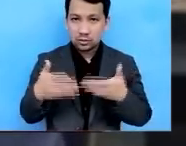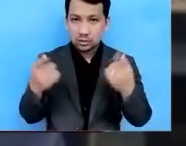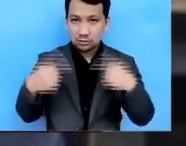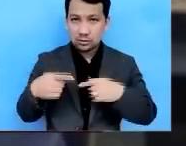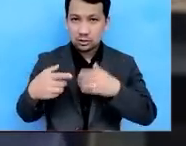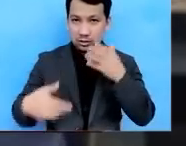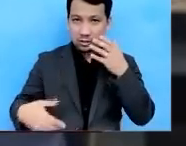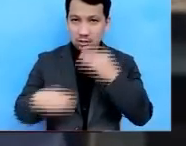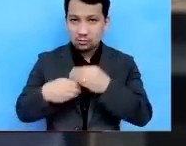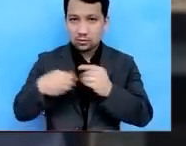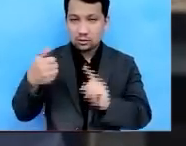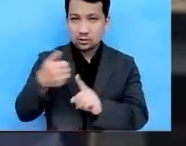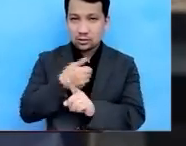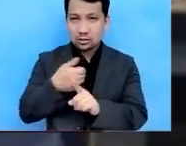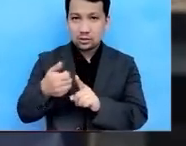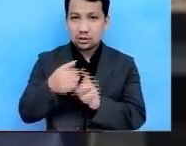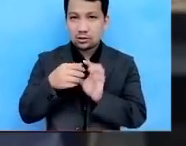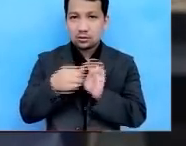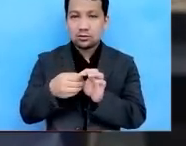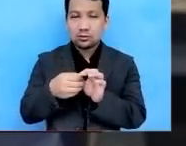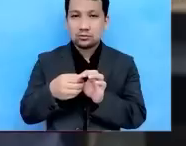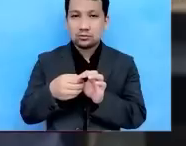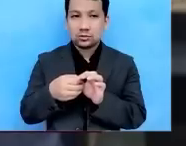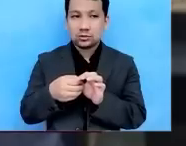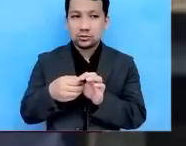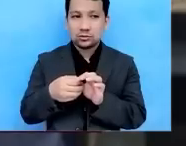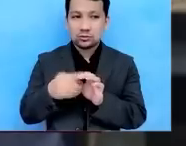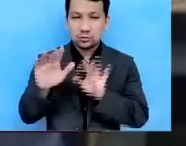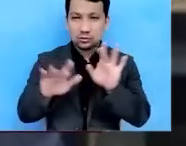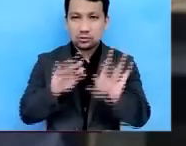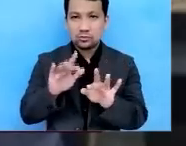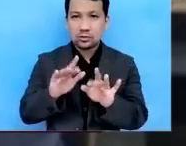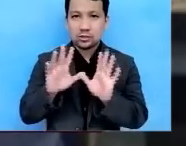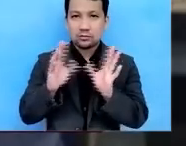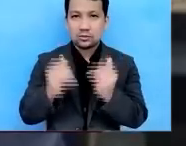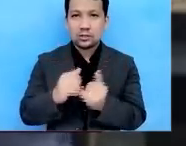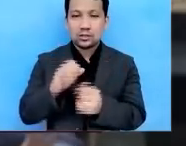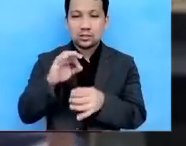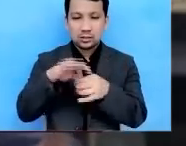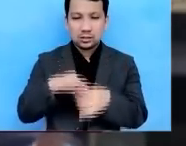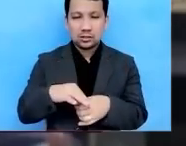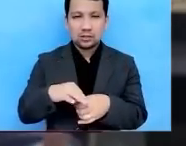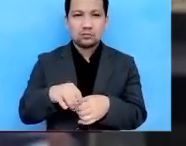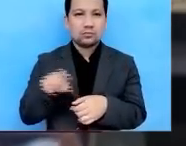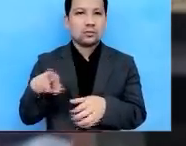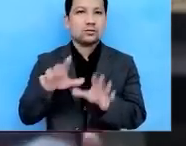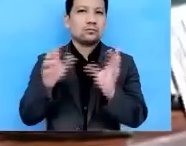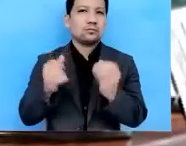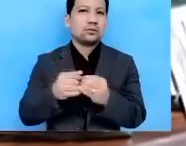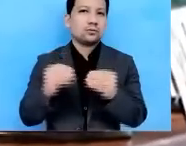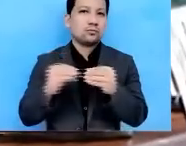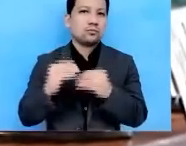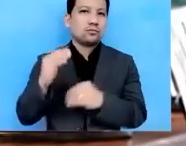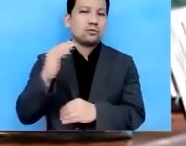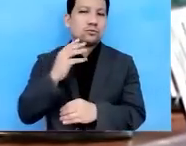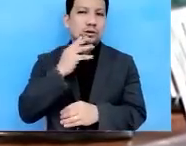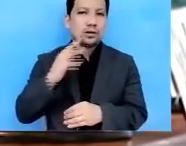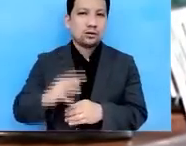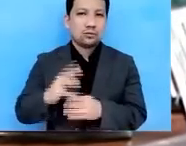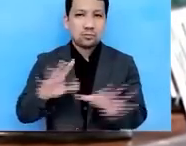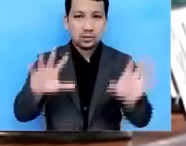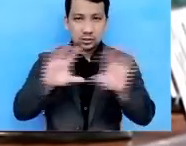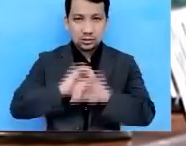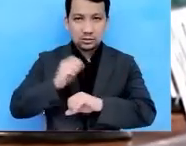karagdagang karahasan kung matutuloy ang barangay elections. Kasi barangay po yan, mas mainit po yan. Bago matapos ang